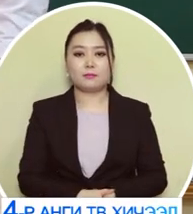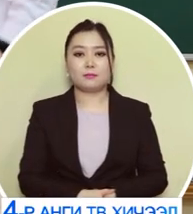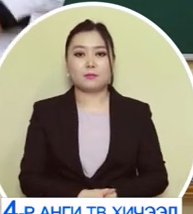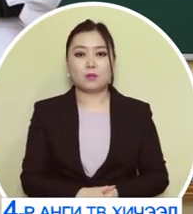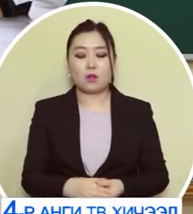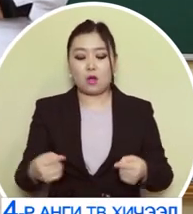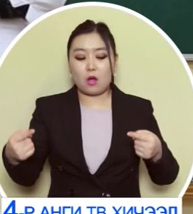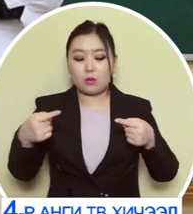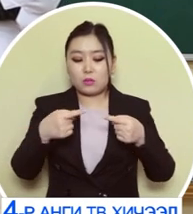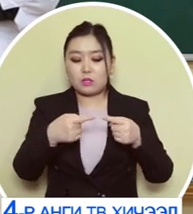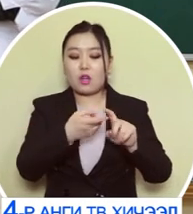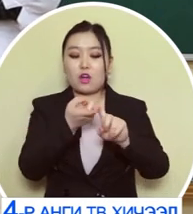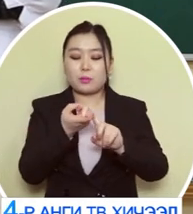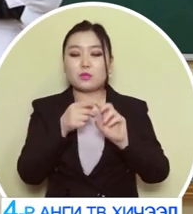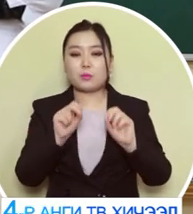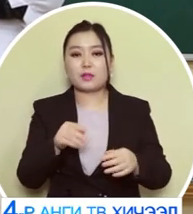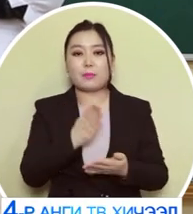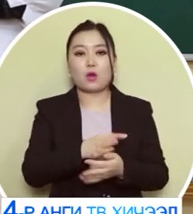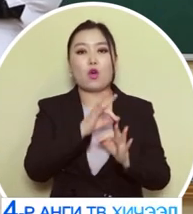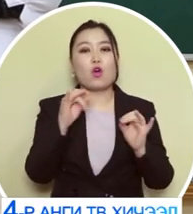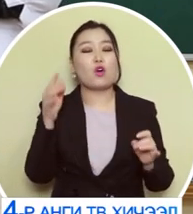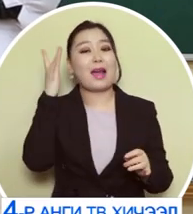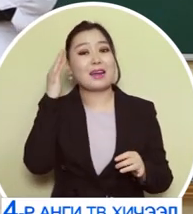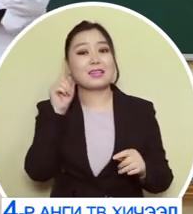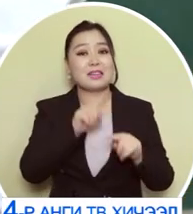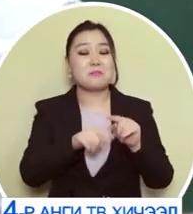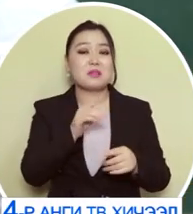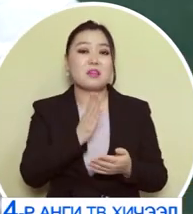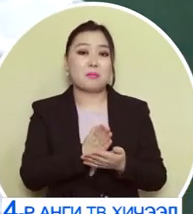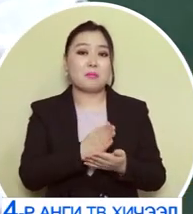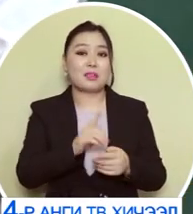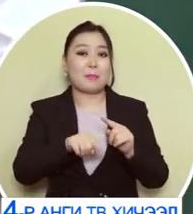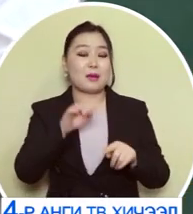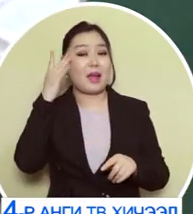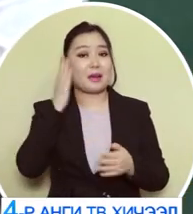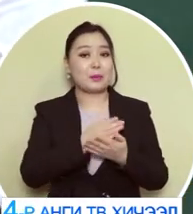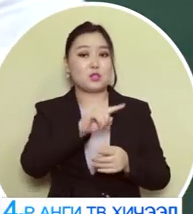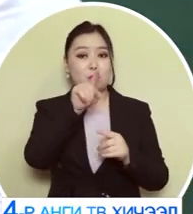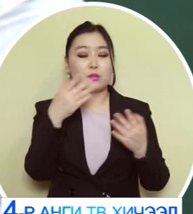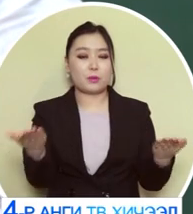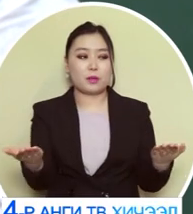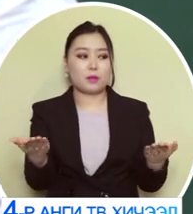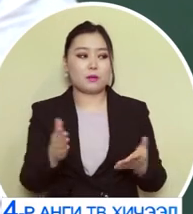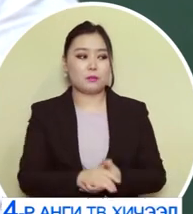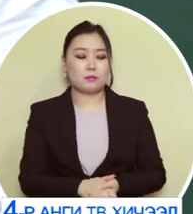Дұрыс, үзілген жіптің арасына қандай бір дене қойып, диод шамын жағуға болады.